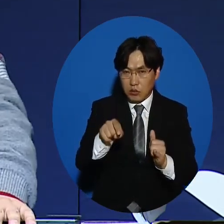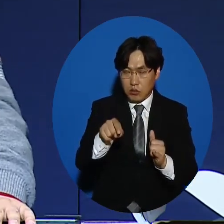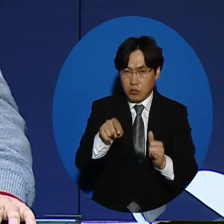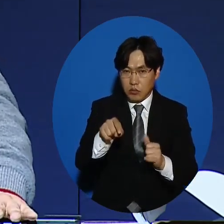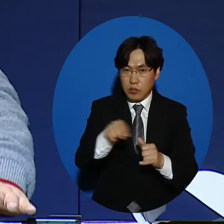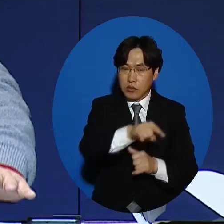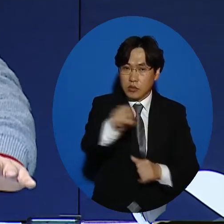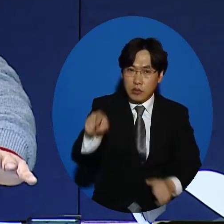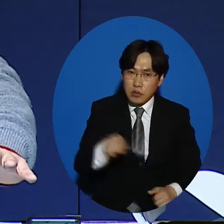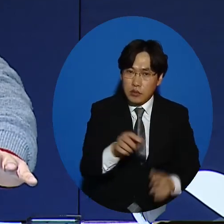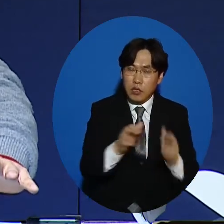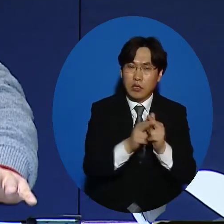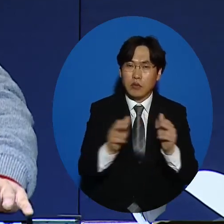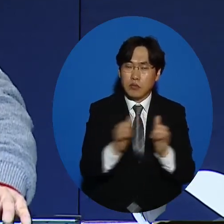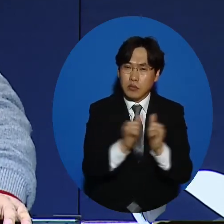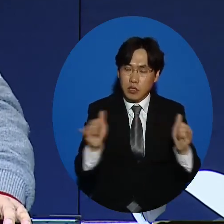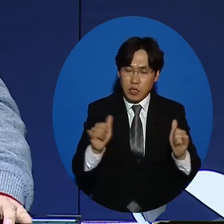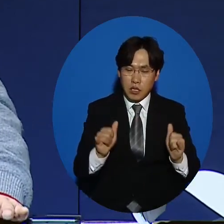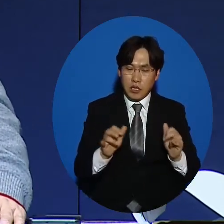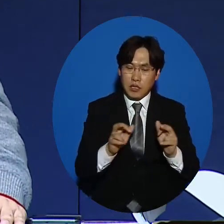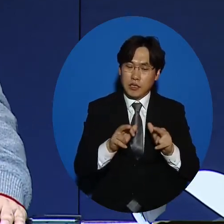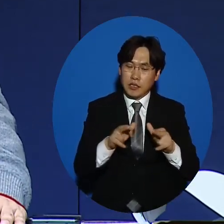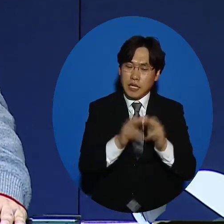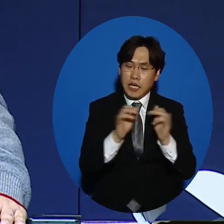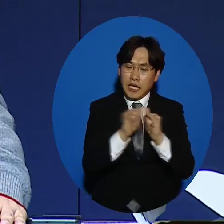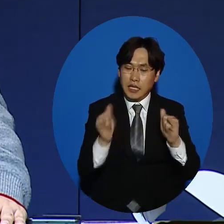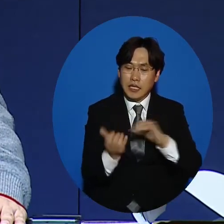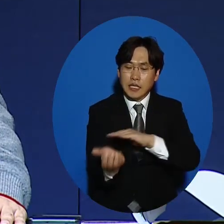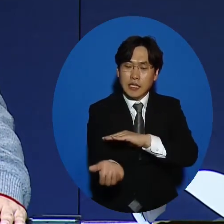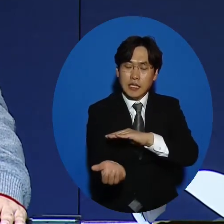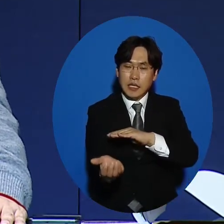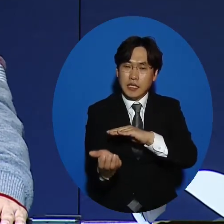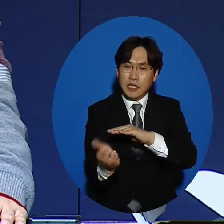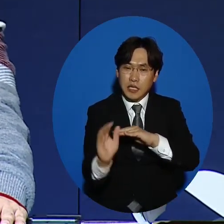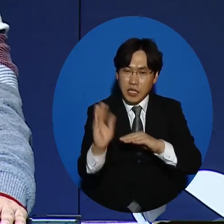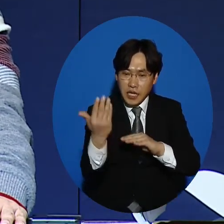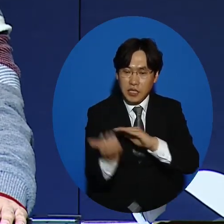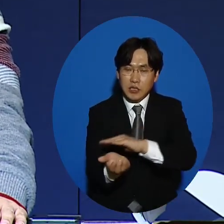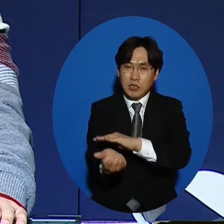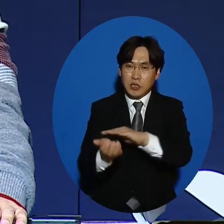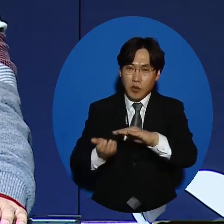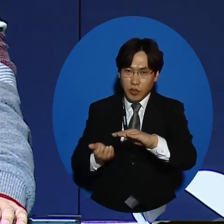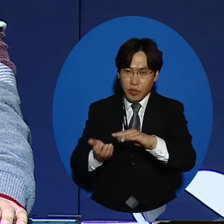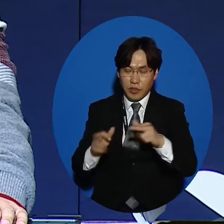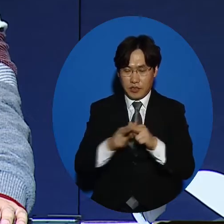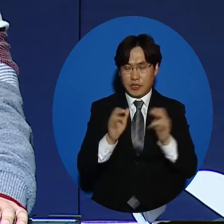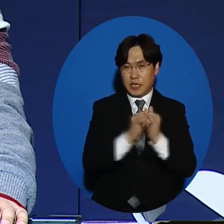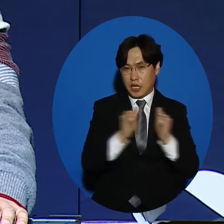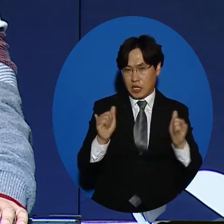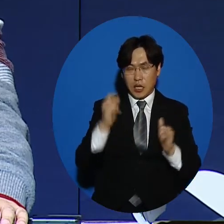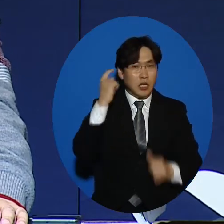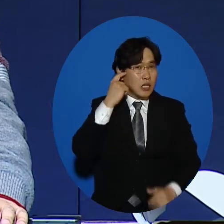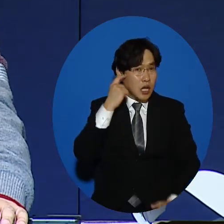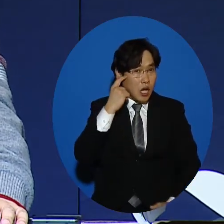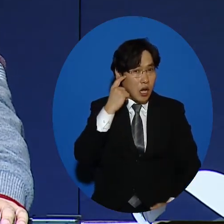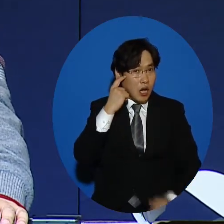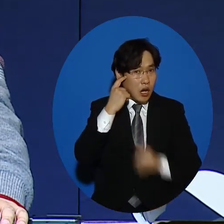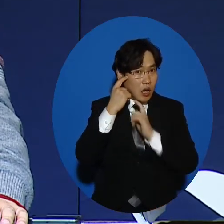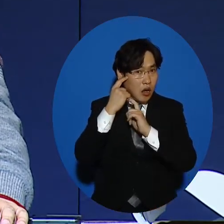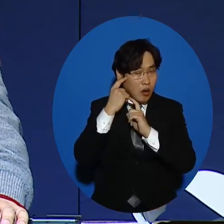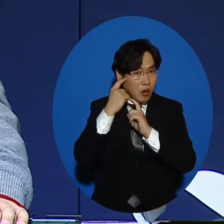그들이 장애를 입기 이전에 장애인에 관한 인식이